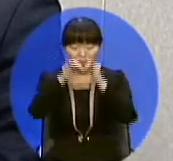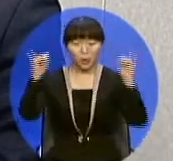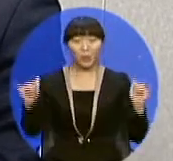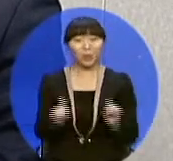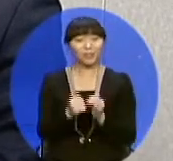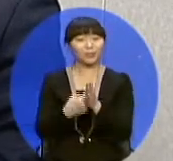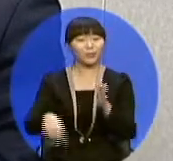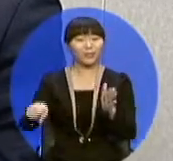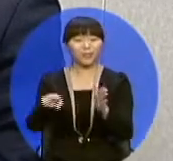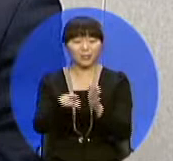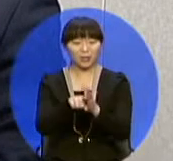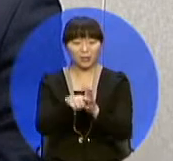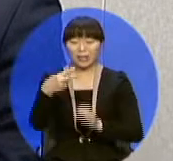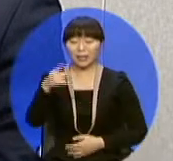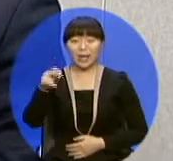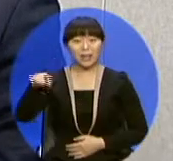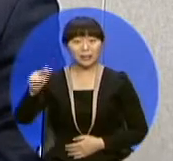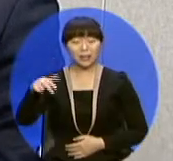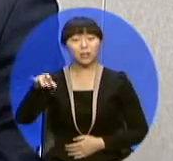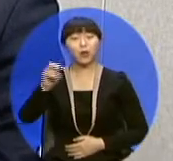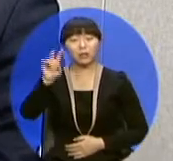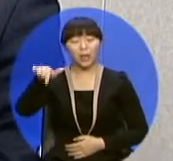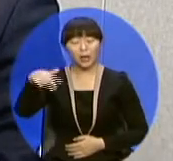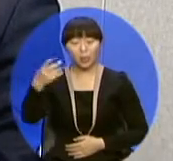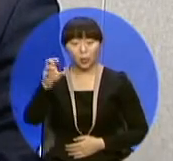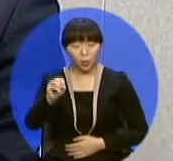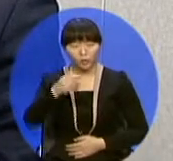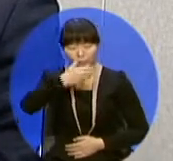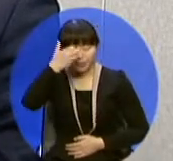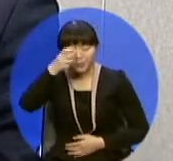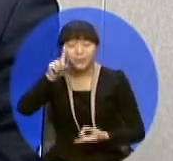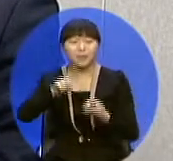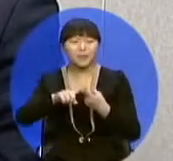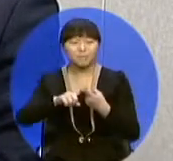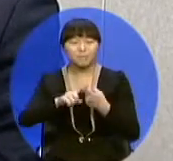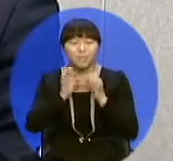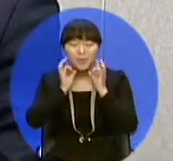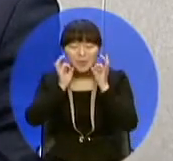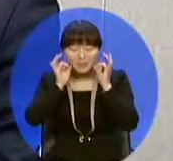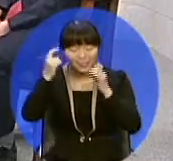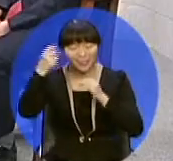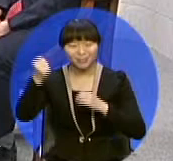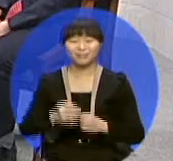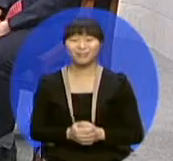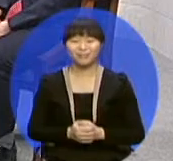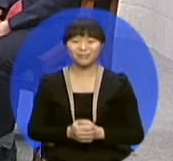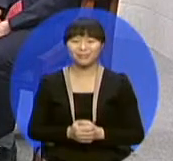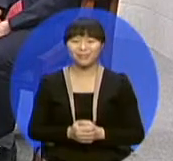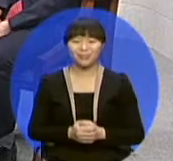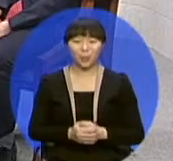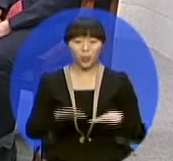위해서 아까 다산이 꿈꿨던 사회를 위해서 나름대로는 최선을 다하려는 생각을 갖고 있습니다.